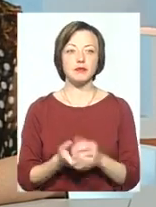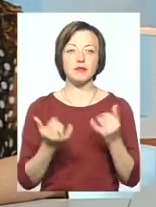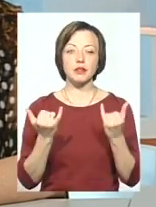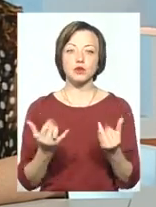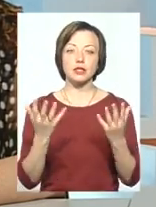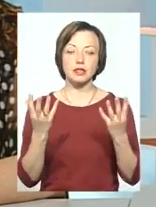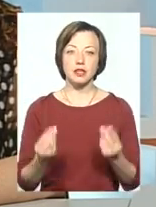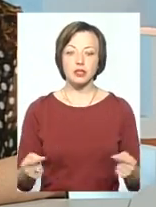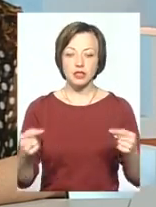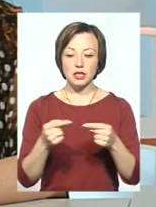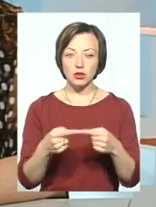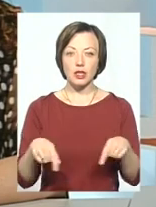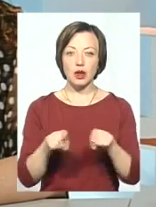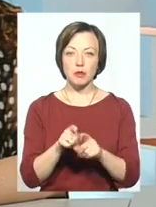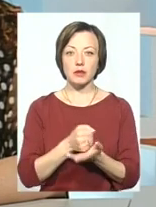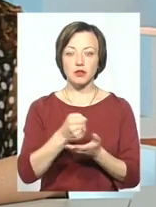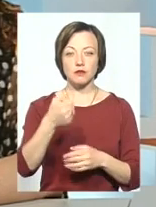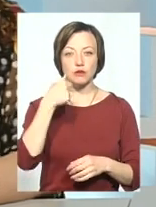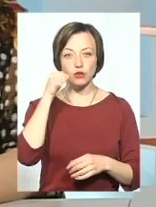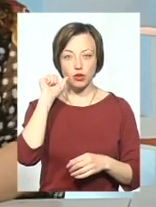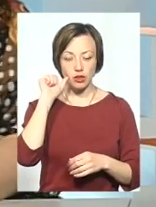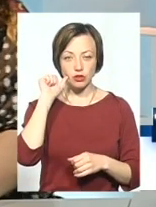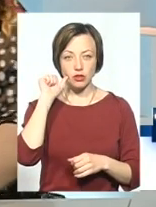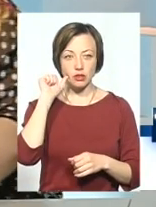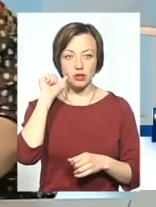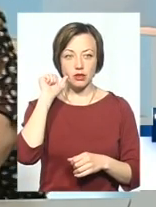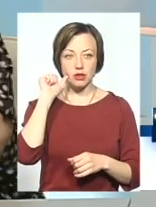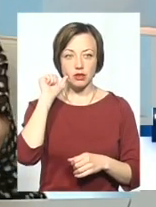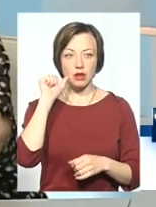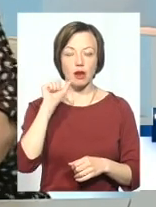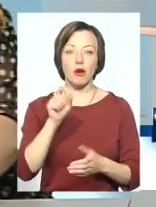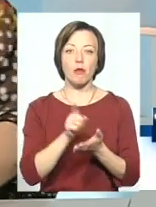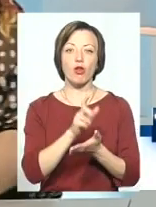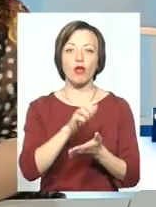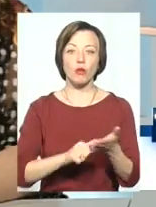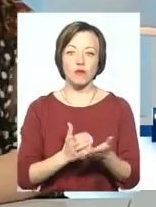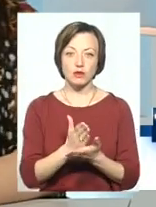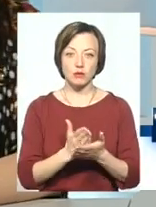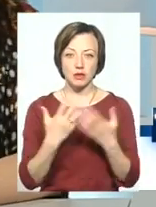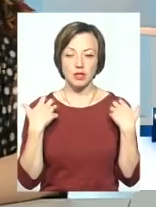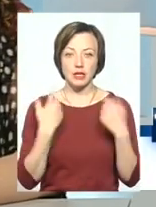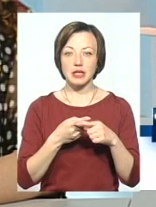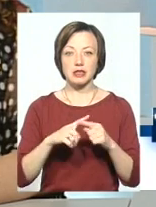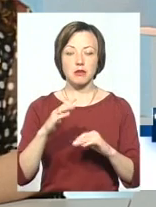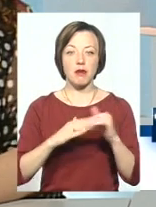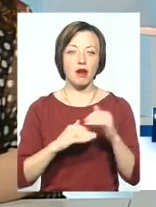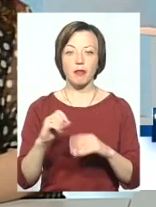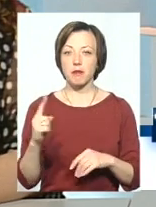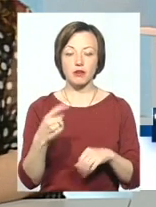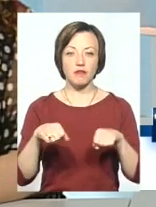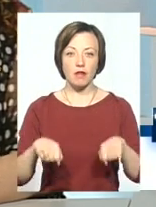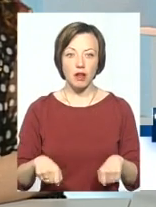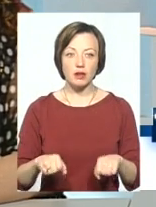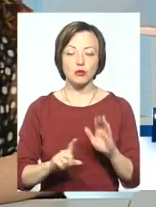таких призначень, як ми бачимо вчорашні по фіскальній службі, це вже практика не першої влади, що